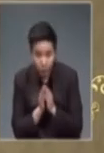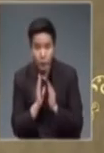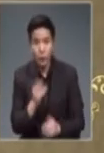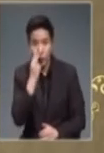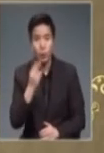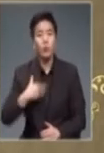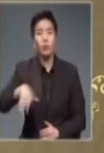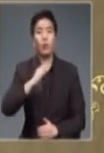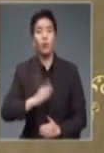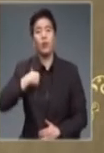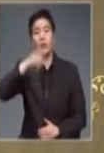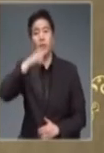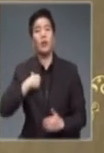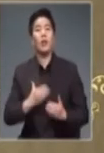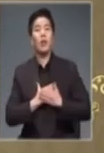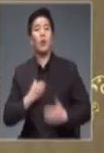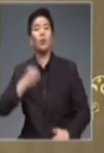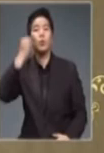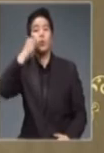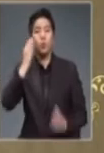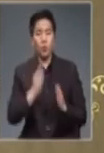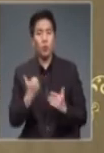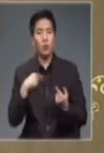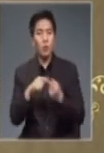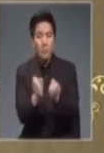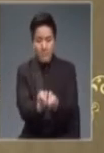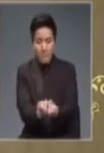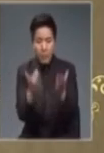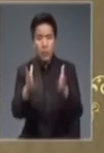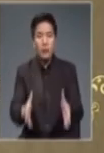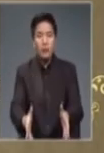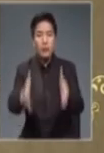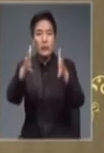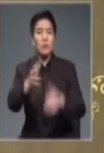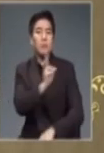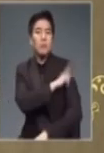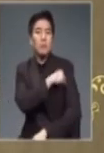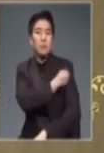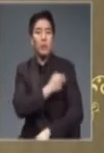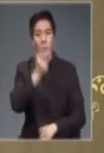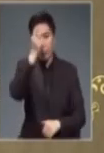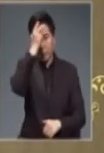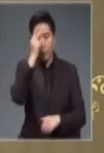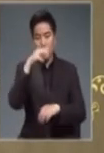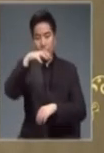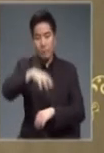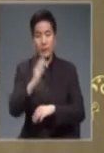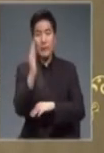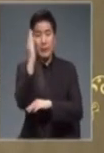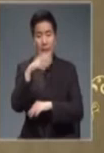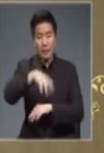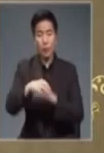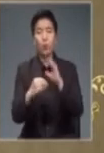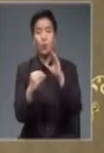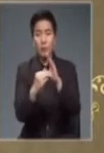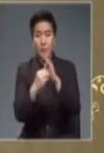สวัสดีครับพ่อแม่พี่น้องชาวไทยที่รักทุกท่านในโอกาสเปิดภาคการศึกษาใหม่ประจำปี2560นี้สมเด็จพระเจ้าอยู่หัวม